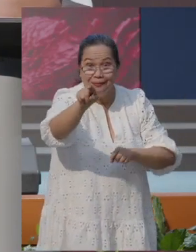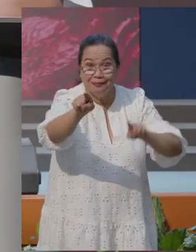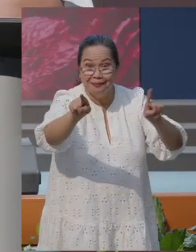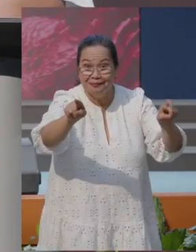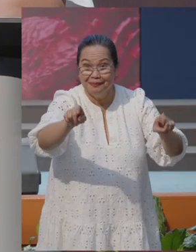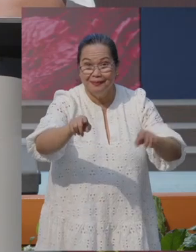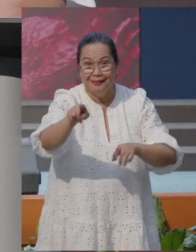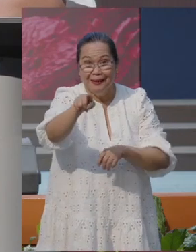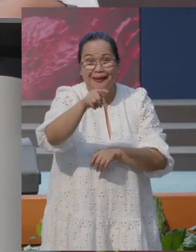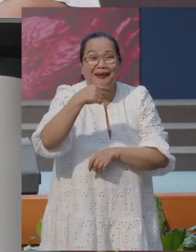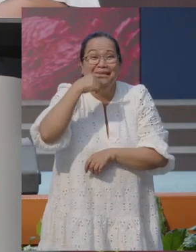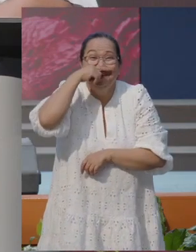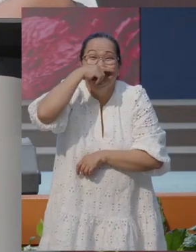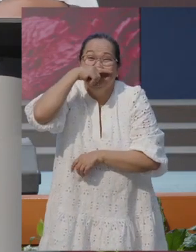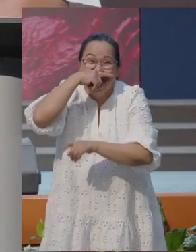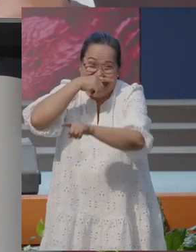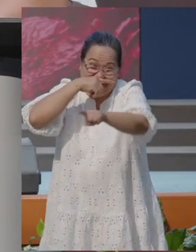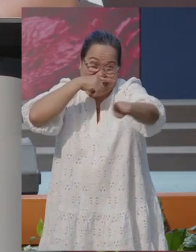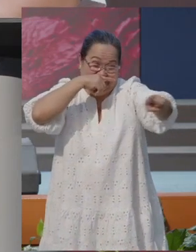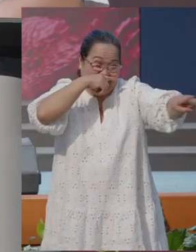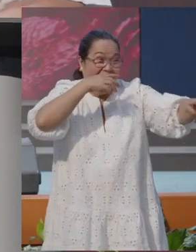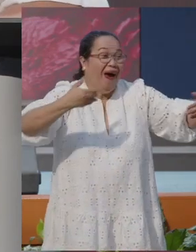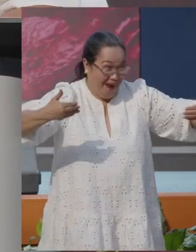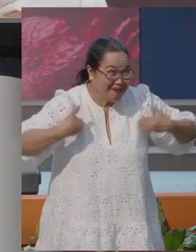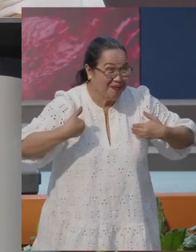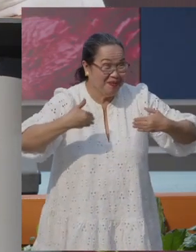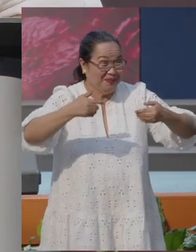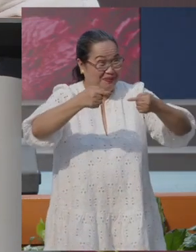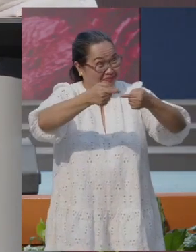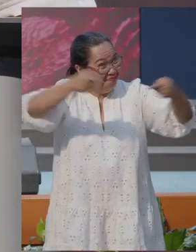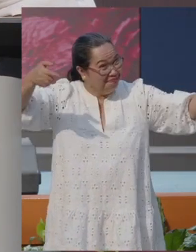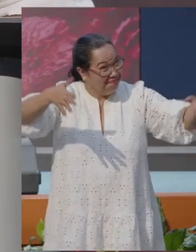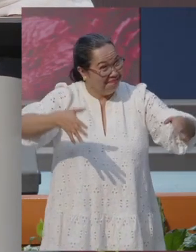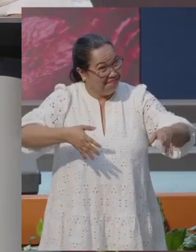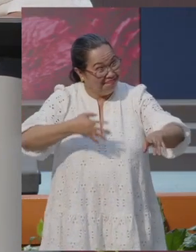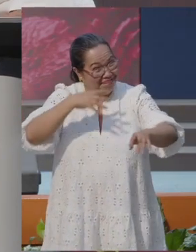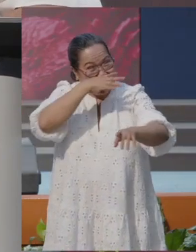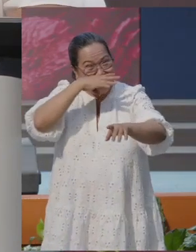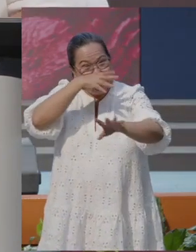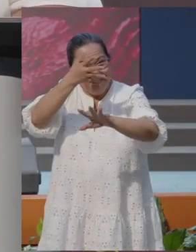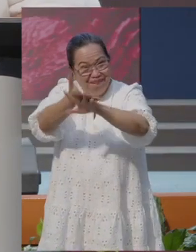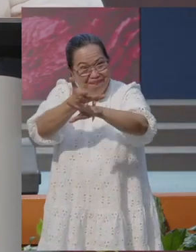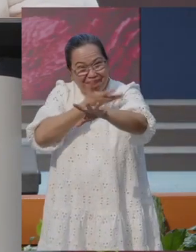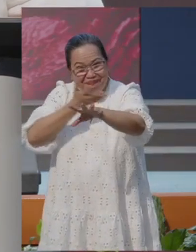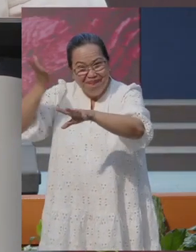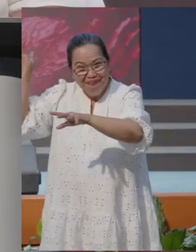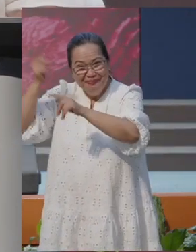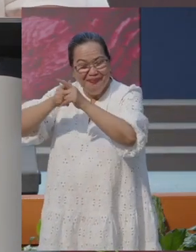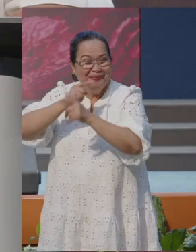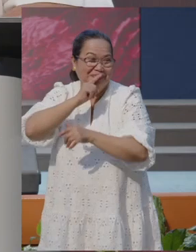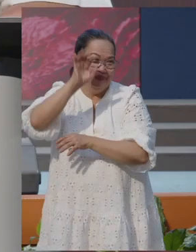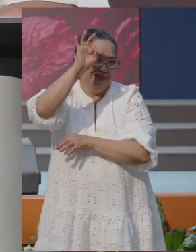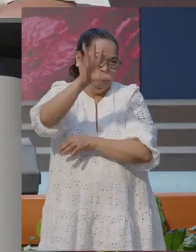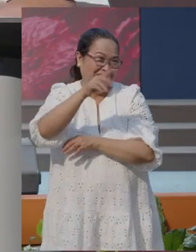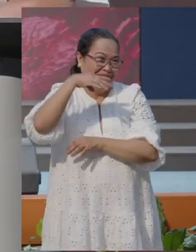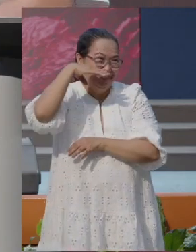Mga sinungaling. Siyempre, meron tayong mga kaaway. No? Lahat po tayo may kaaway eh.